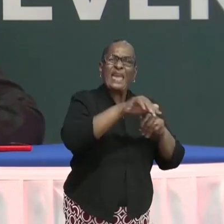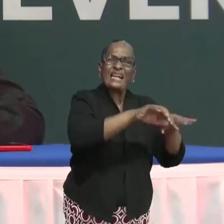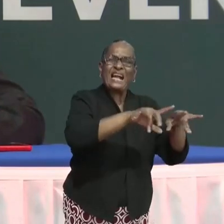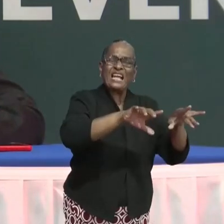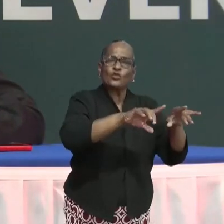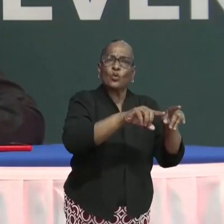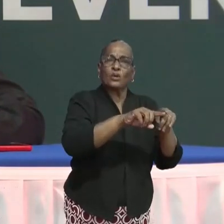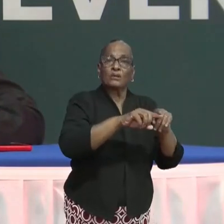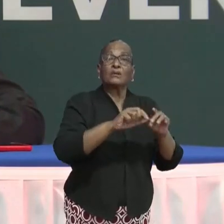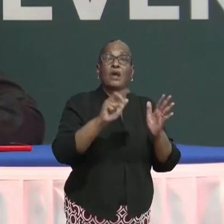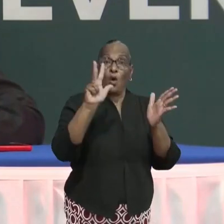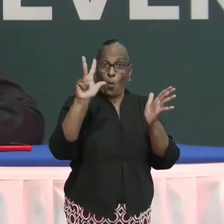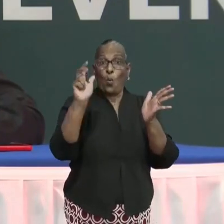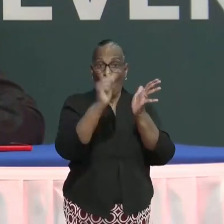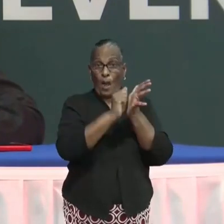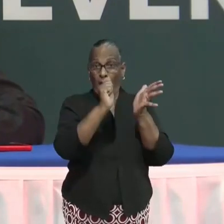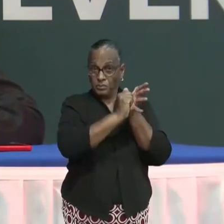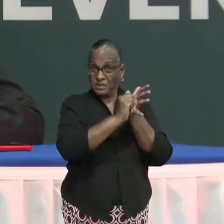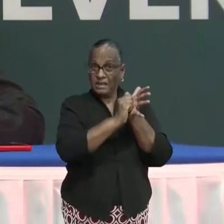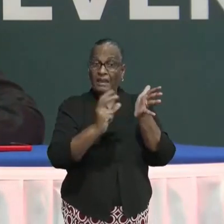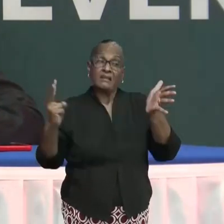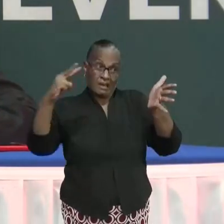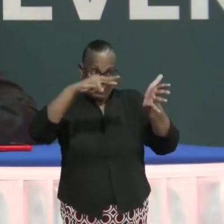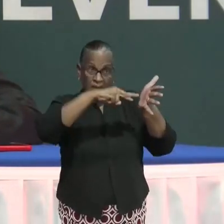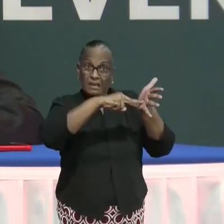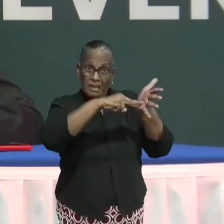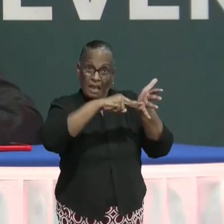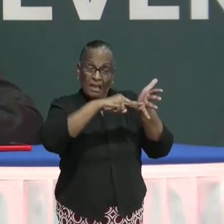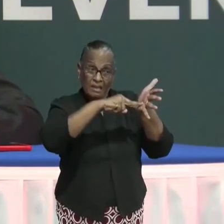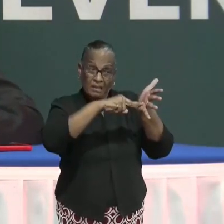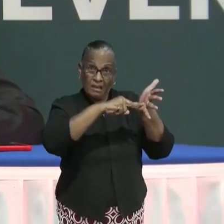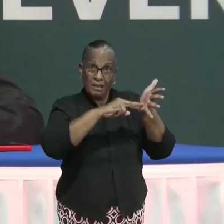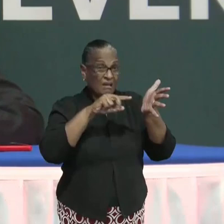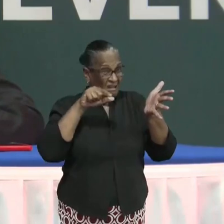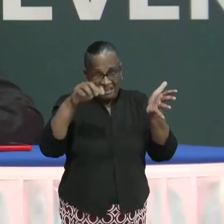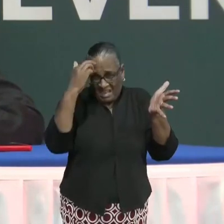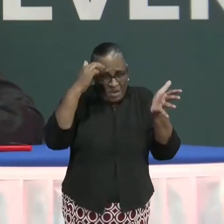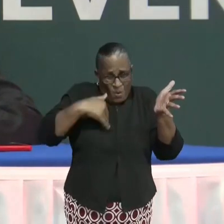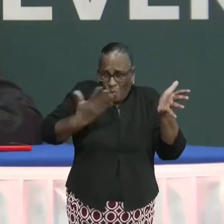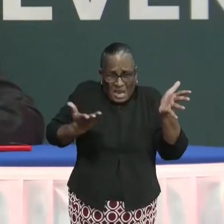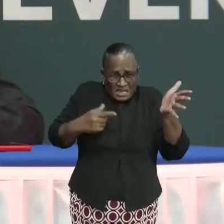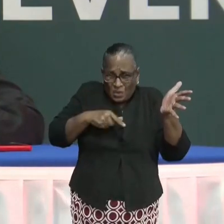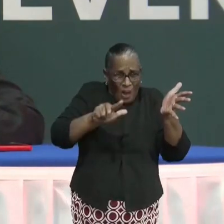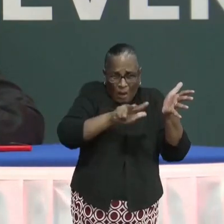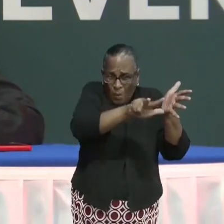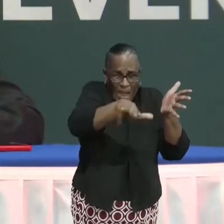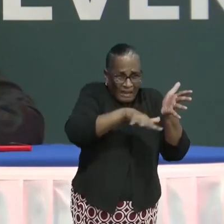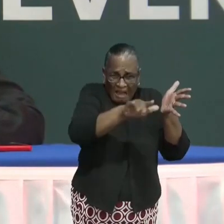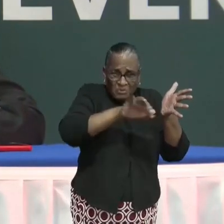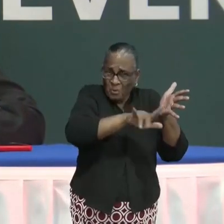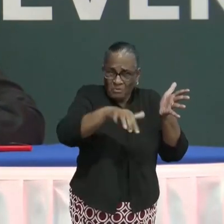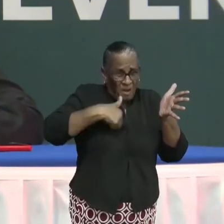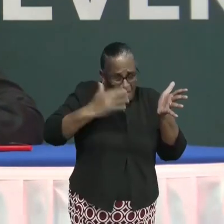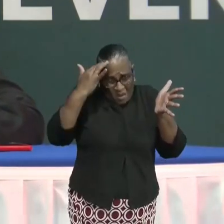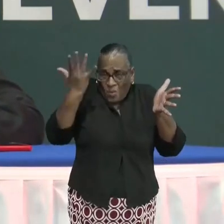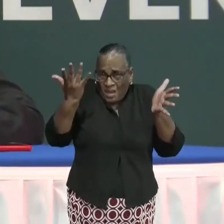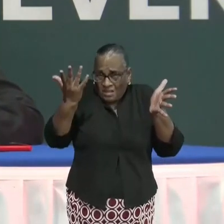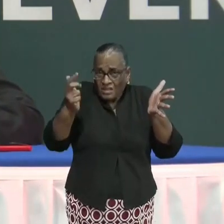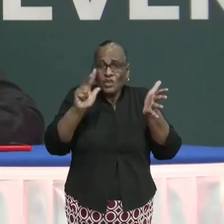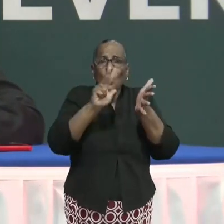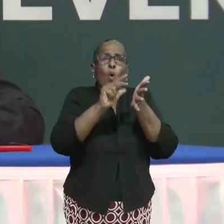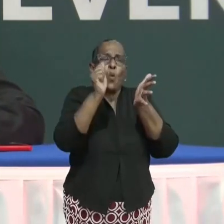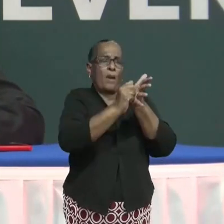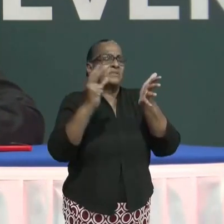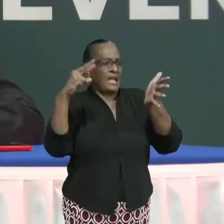op website, a COVID website, dus i kan luku if you no sabi pe you wijk kantoro de pe you mus go